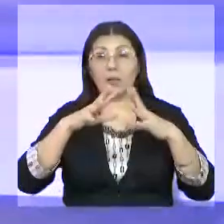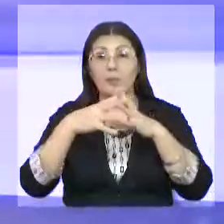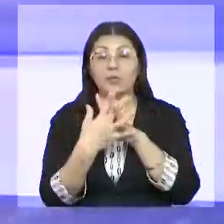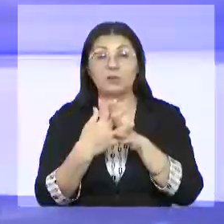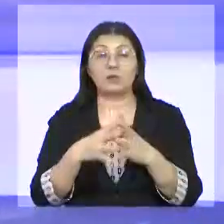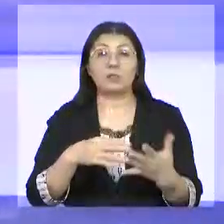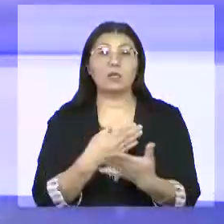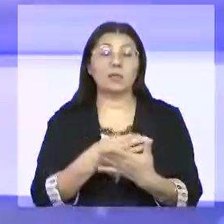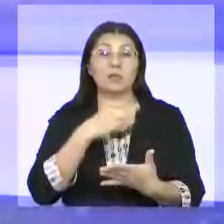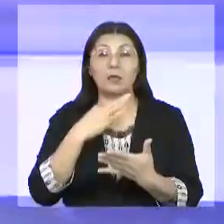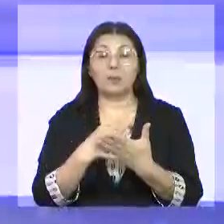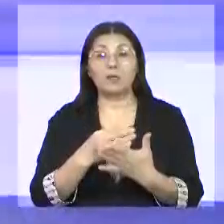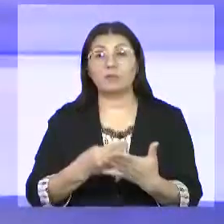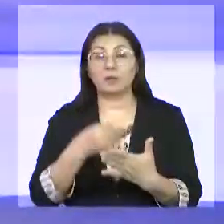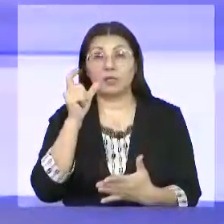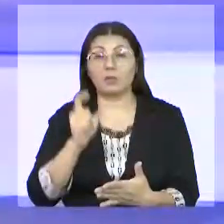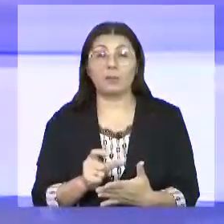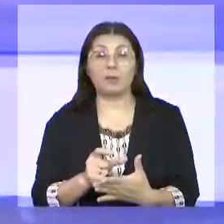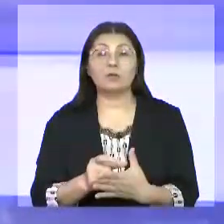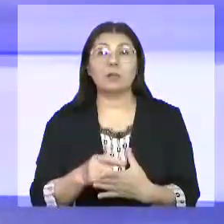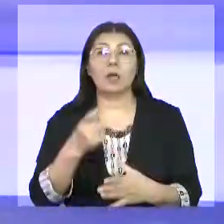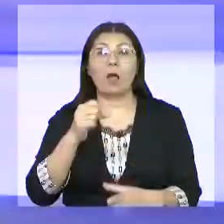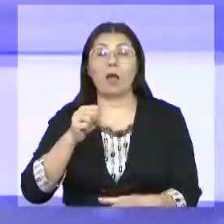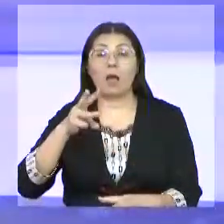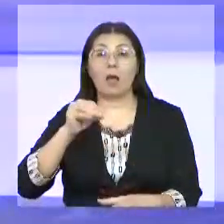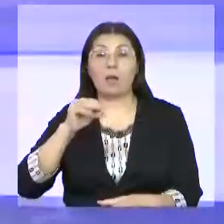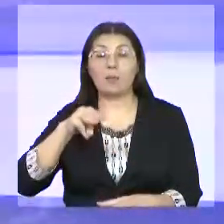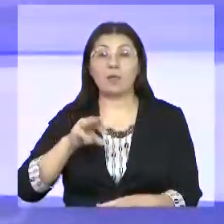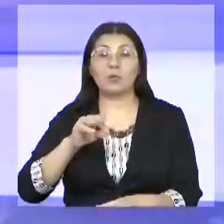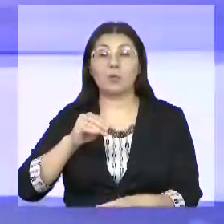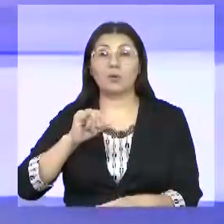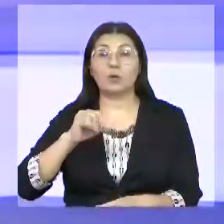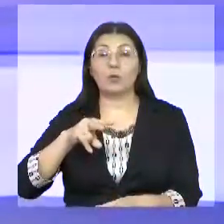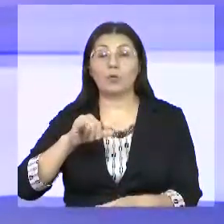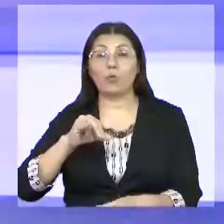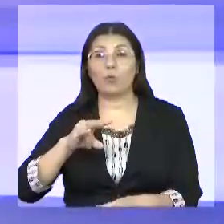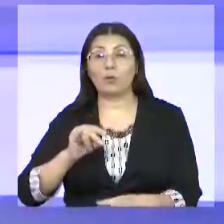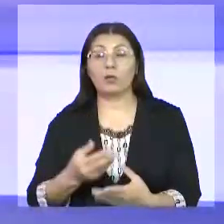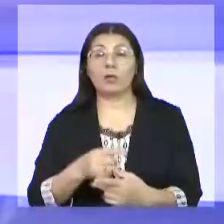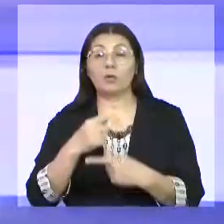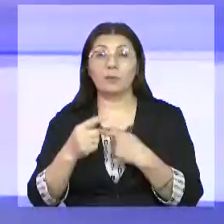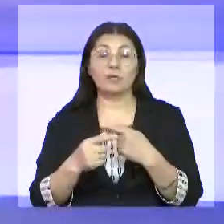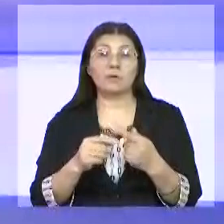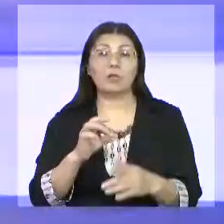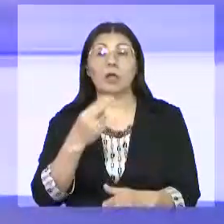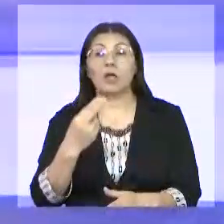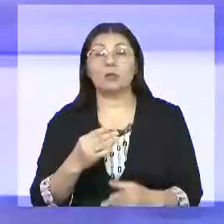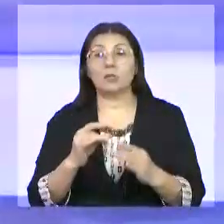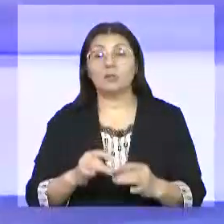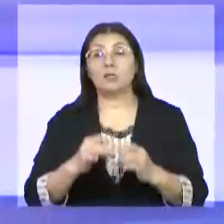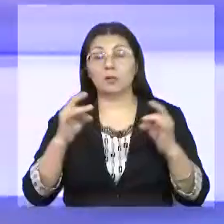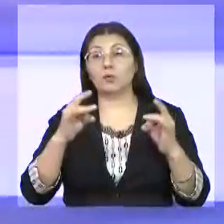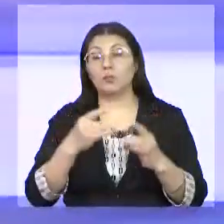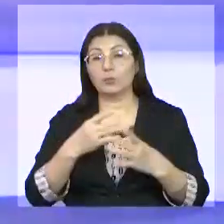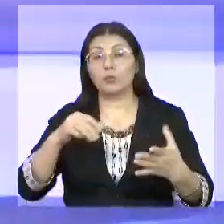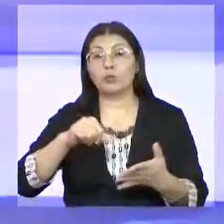отвечал почетный гражданин региона, меценат Хамит Отеуулы. Подробнее о вкладе образцового бизнесмена в социально-культурное развитие района